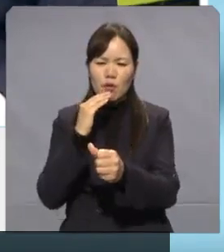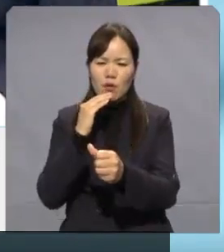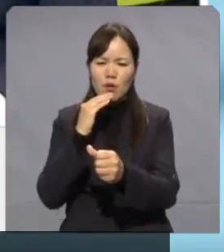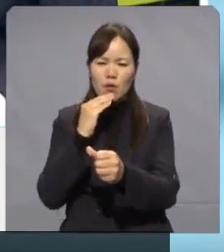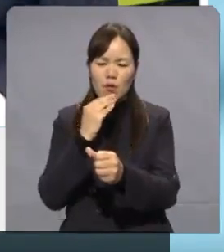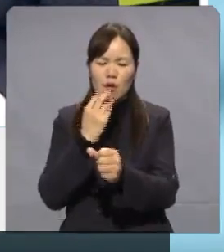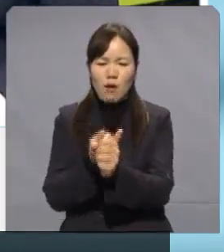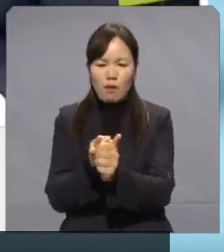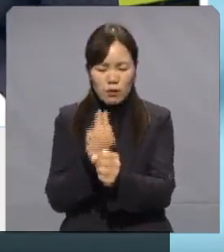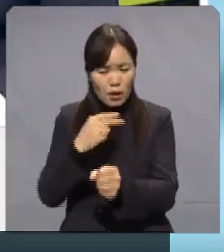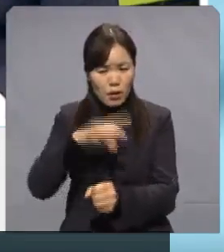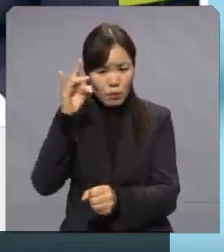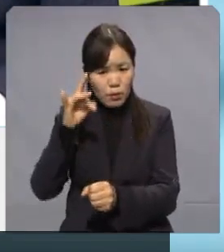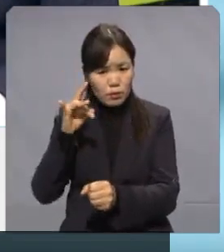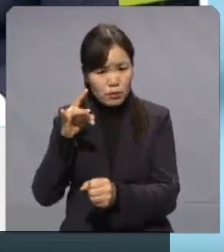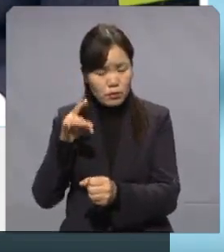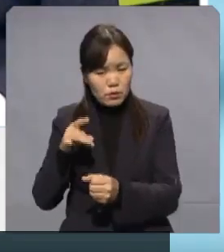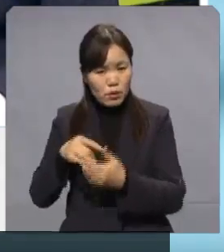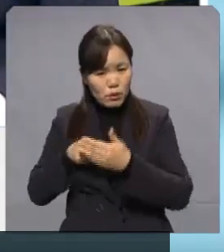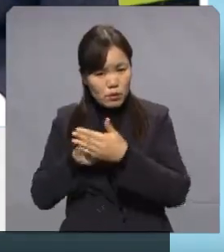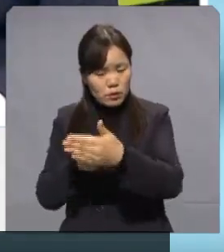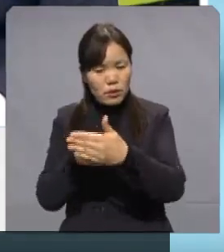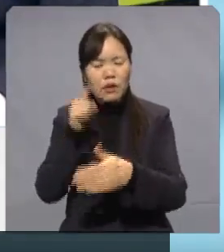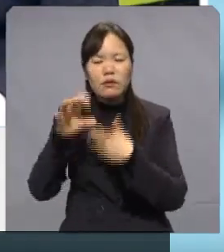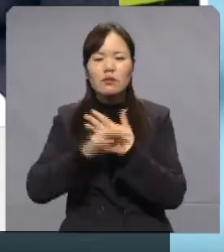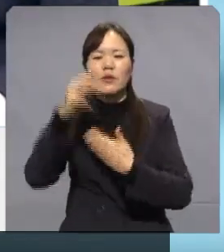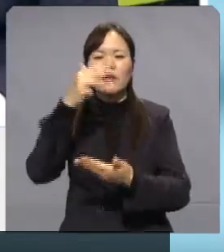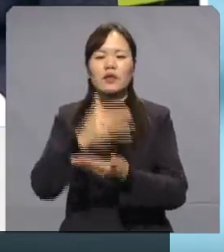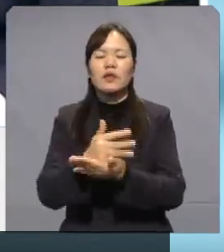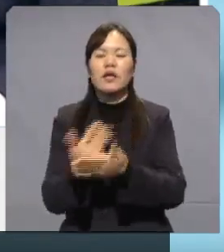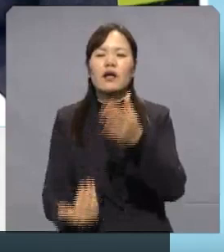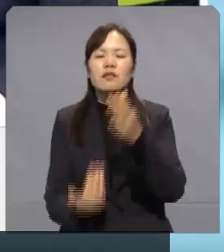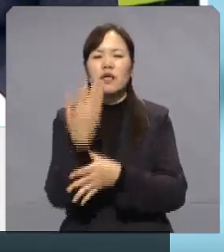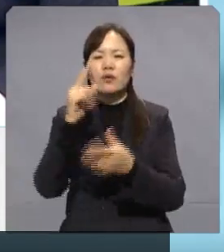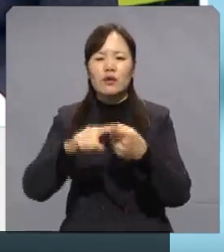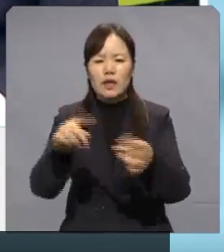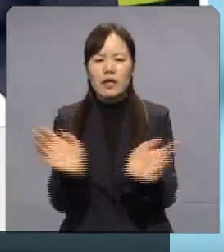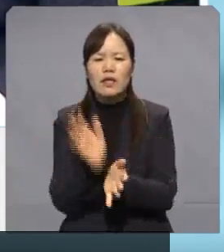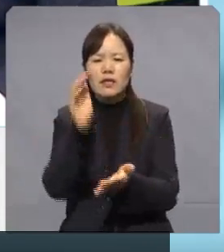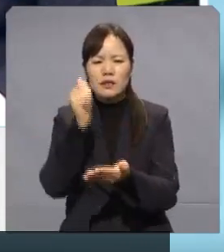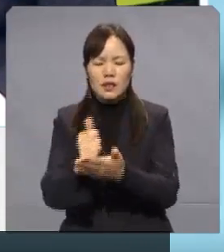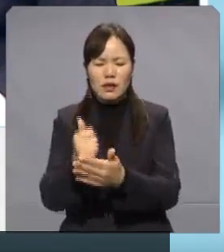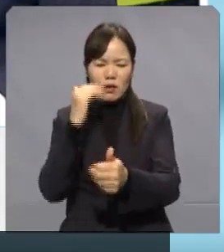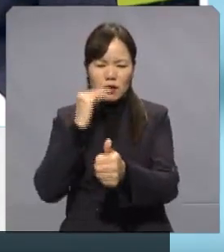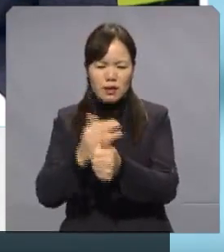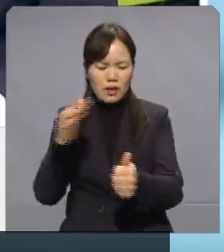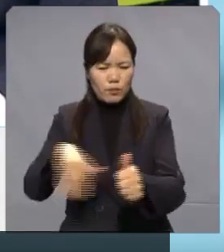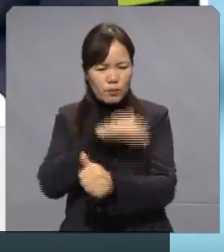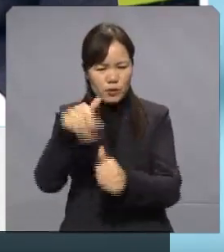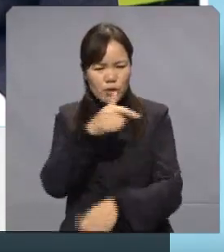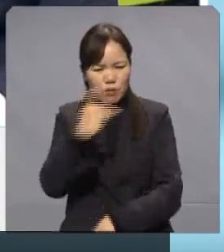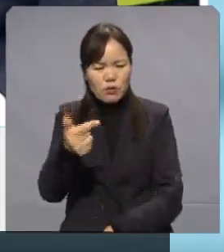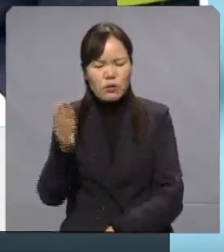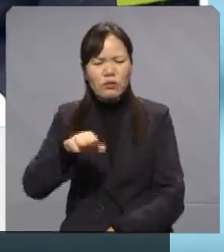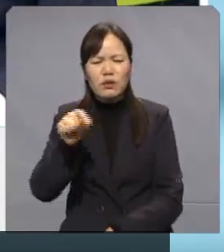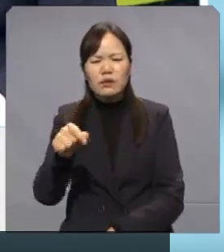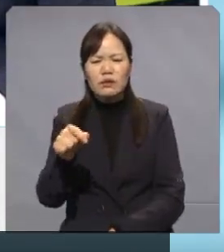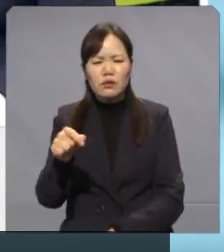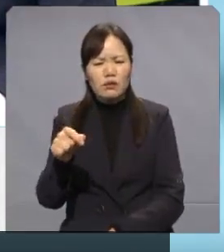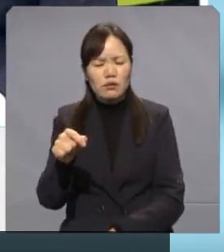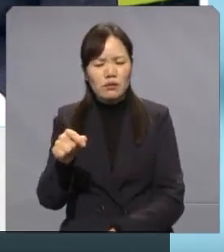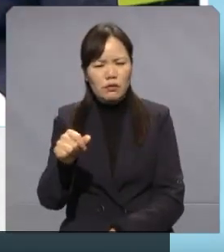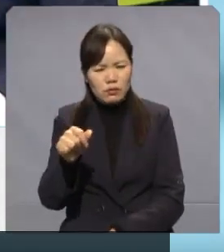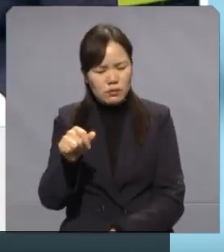처리한다 이러면은 그동안에 이태원 참사에 대한 장관 해임 이런 거에 대한 여론 지지가 높았었는데, 이게 자칫 희석될 수